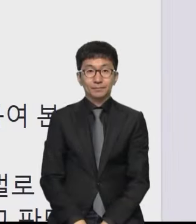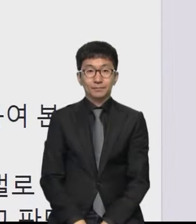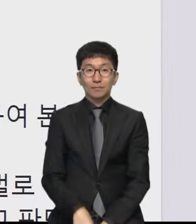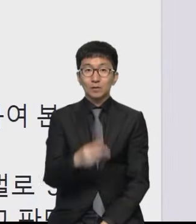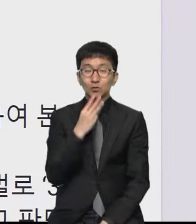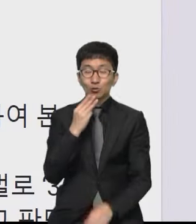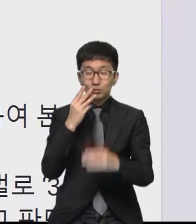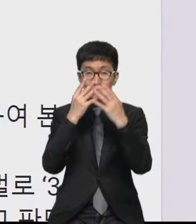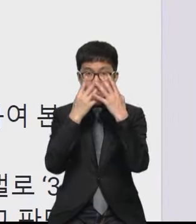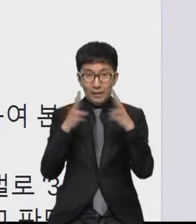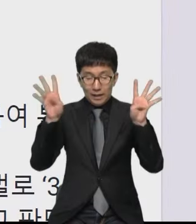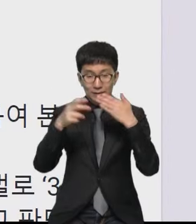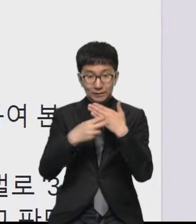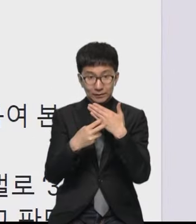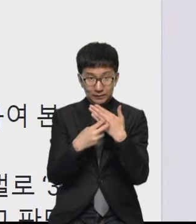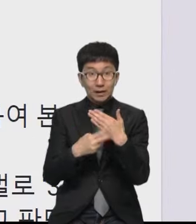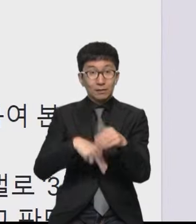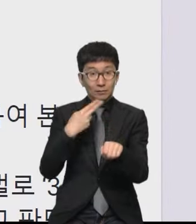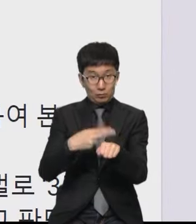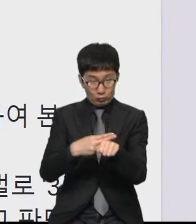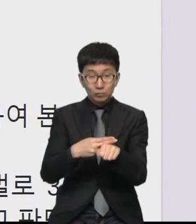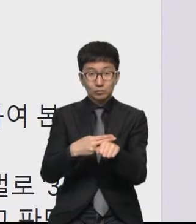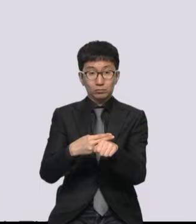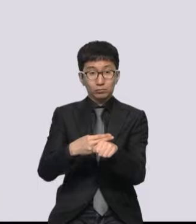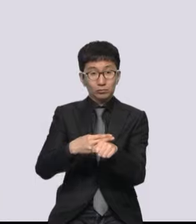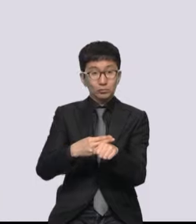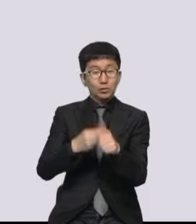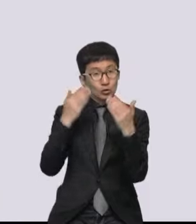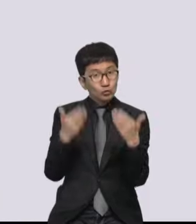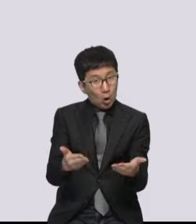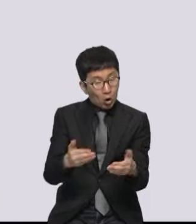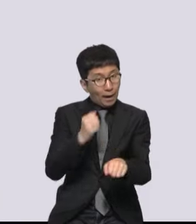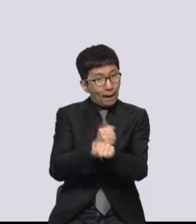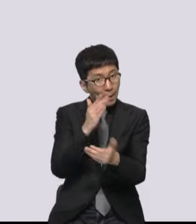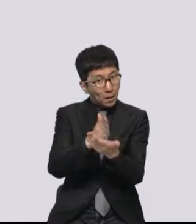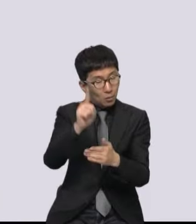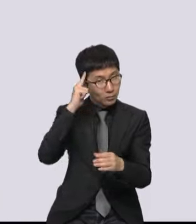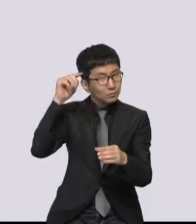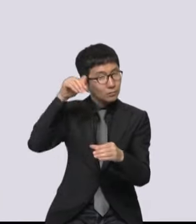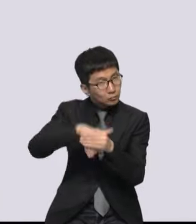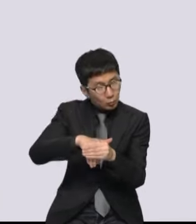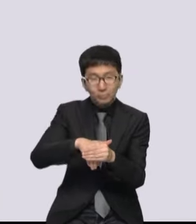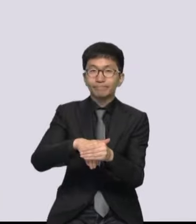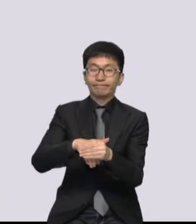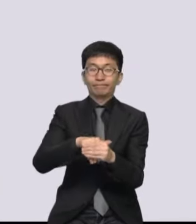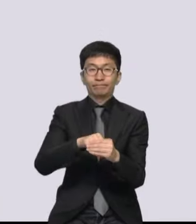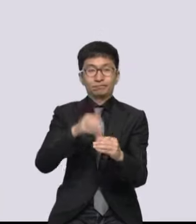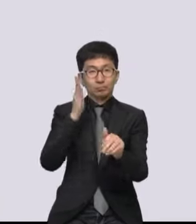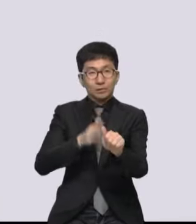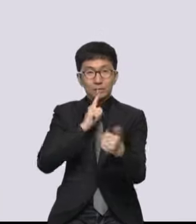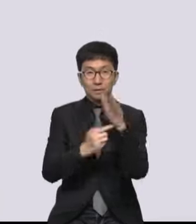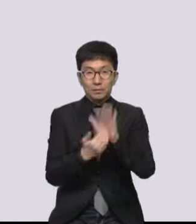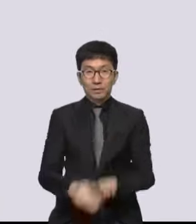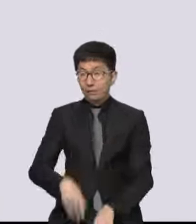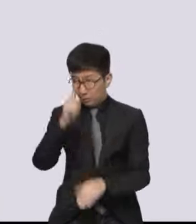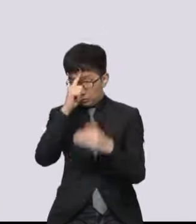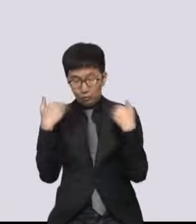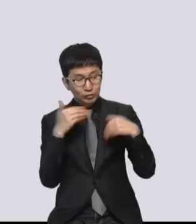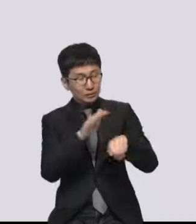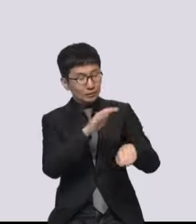서울의대 교수들에게 발송된 전체 휴진 찬반 설문입니다. 정부가 사직 전공의들에 대한 행정명령을